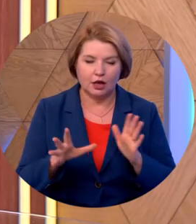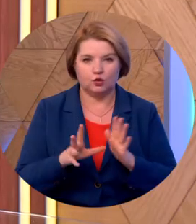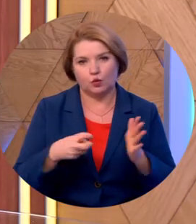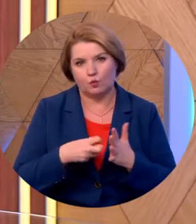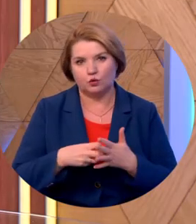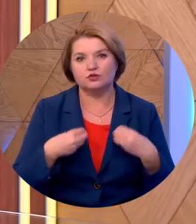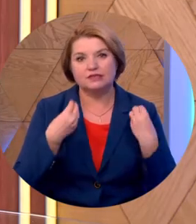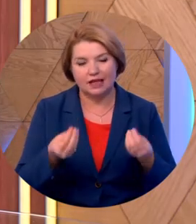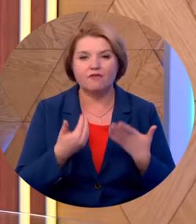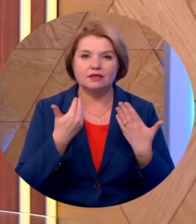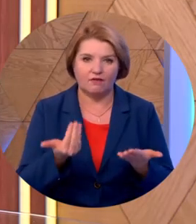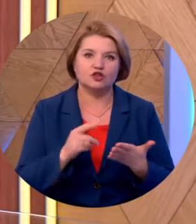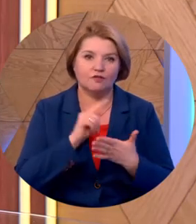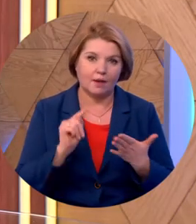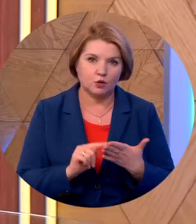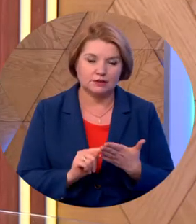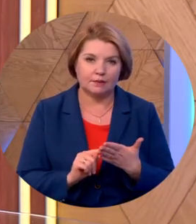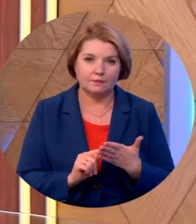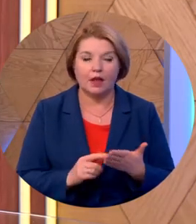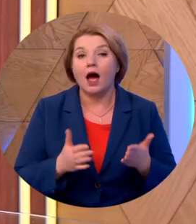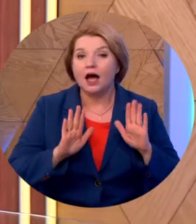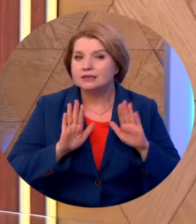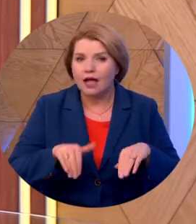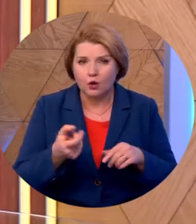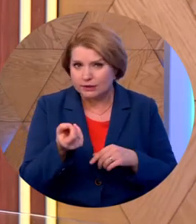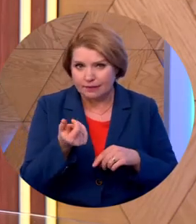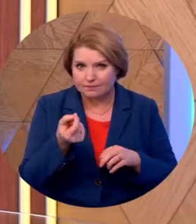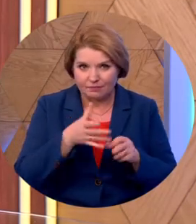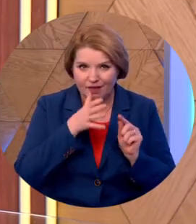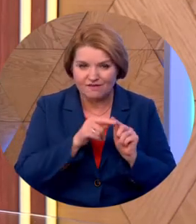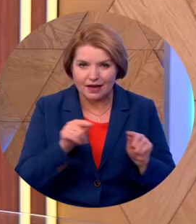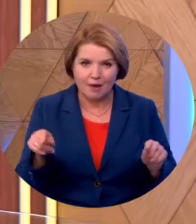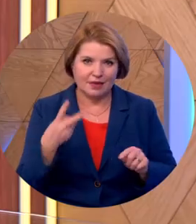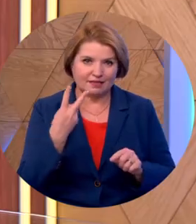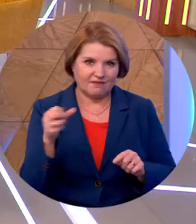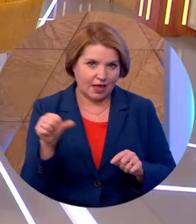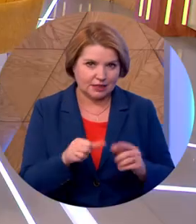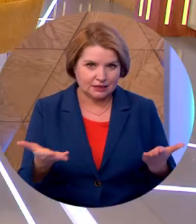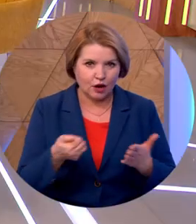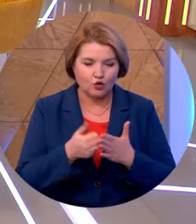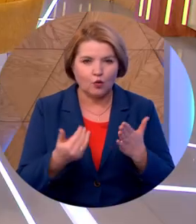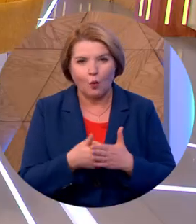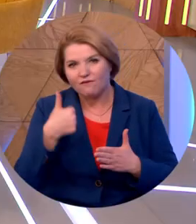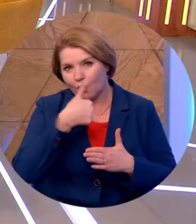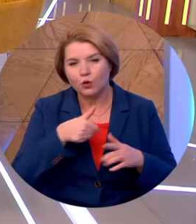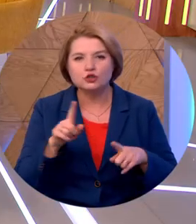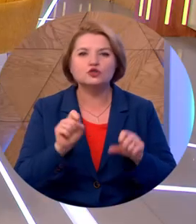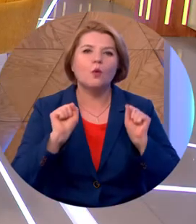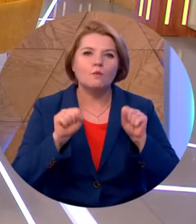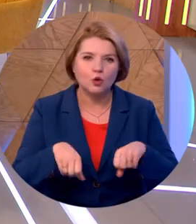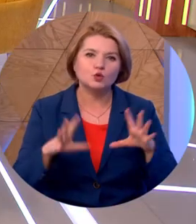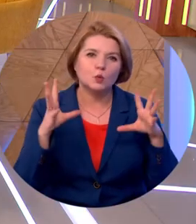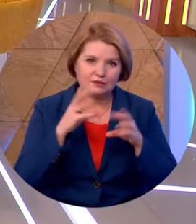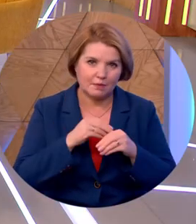по собака Ну остаётся совсем немного времени 2 недели что ещ можно успеть сделать у